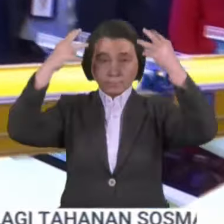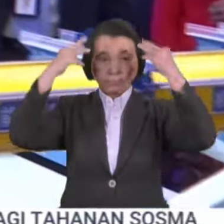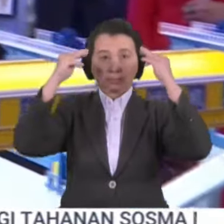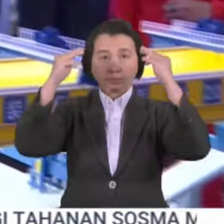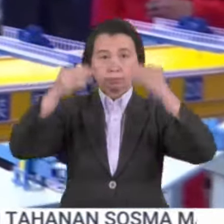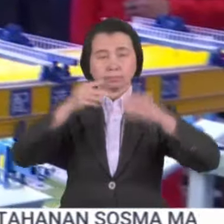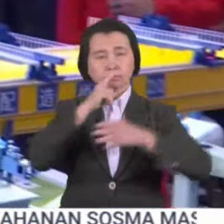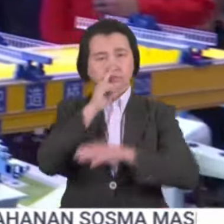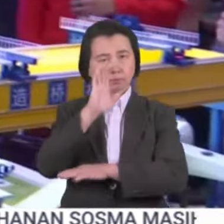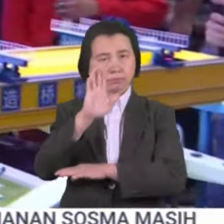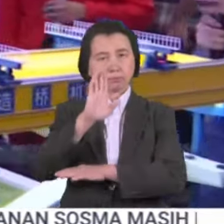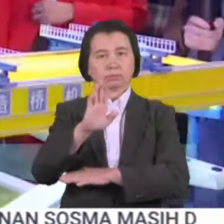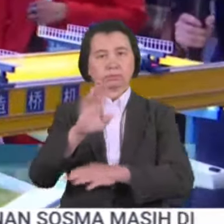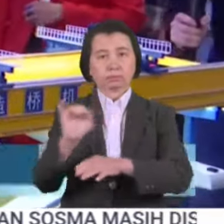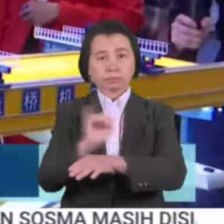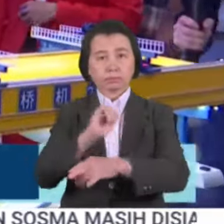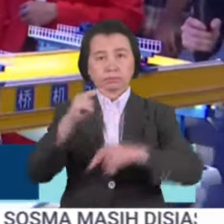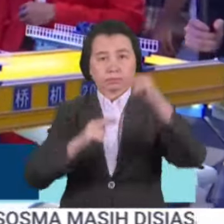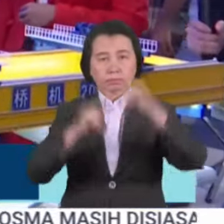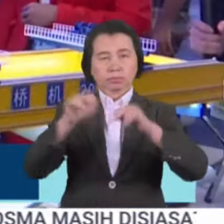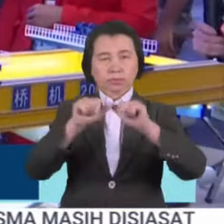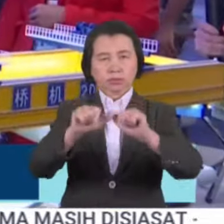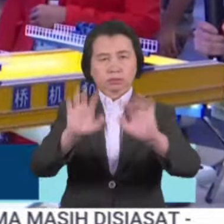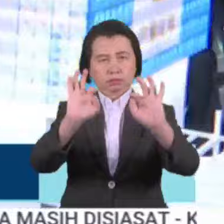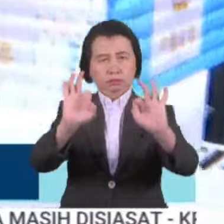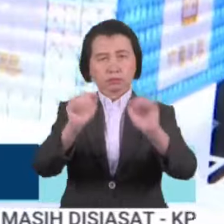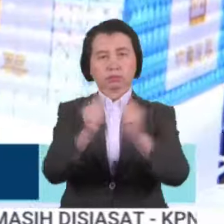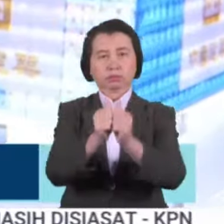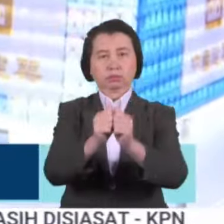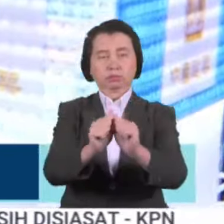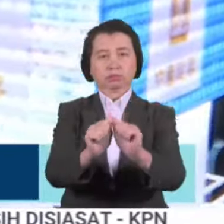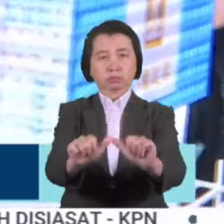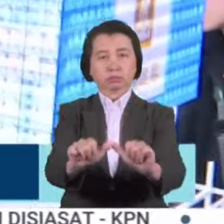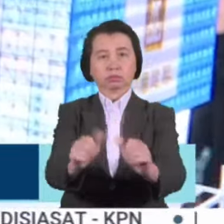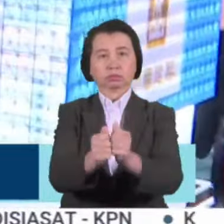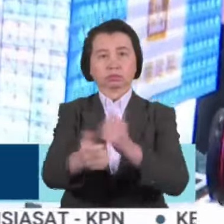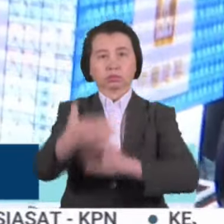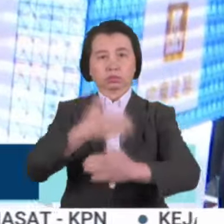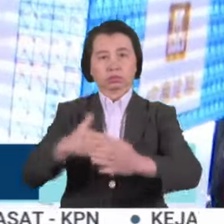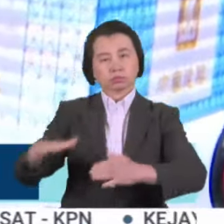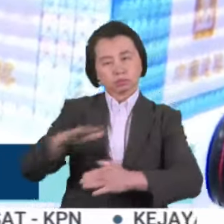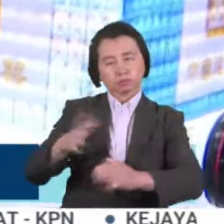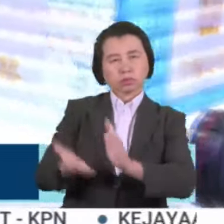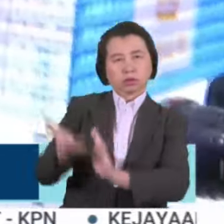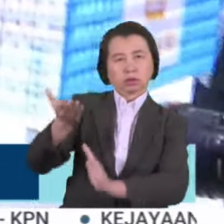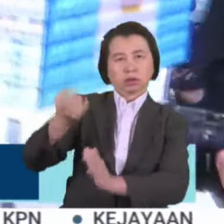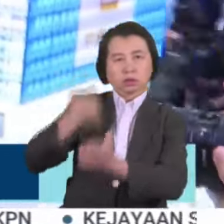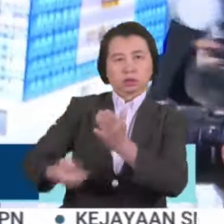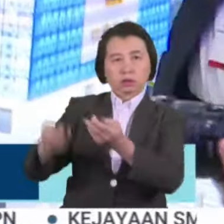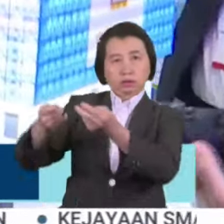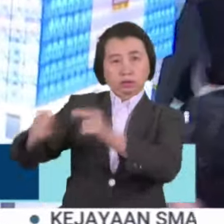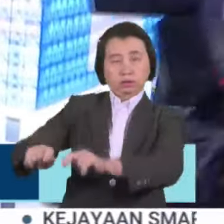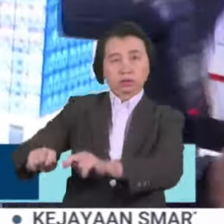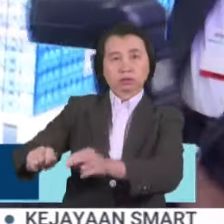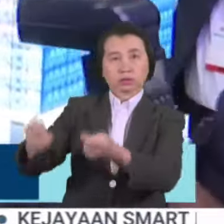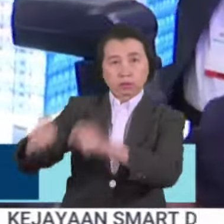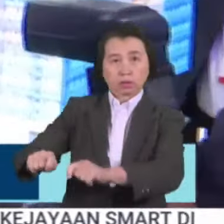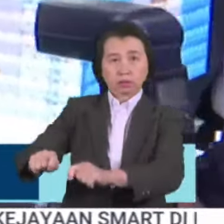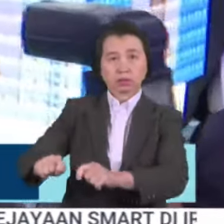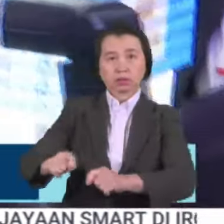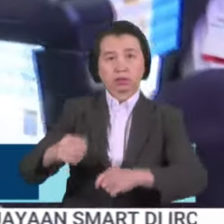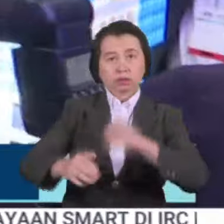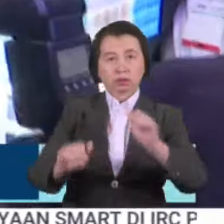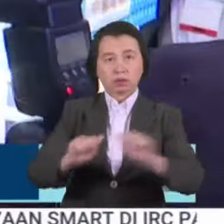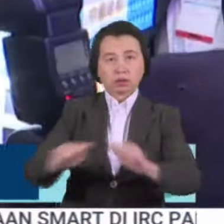Perdana Menteri beri jaminan industri pembinaan kekal kompetitif dan mampan di sebalik jangkaan kenaikan harga tender. Langkah proaktif diambil